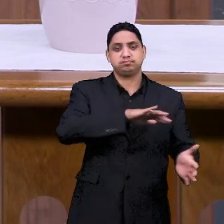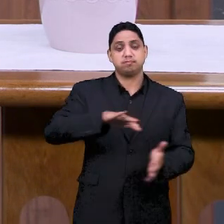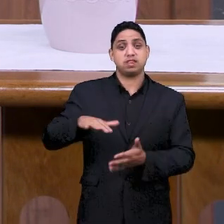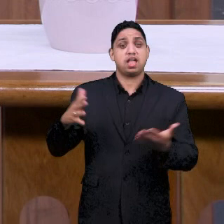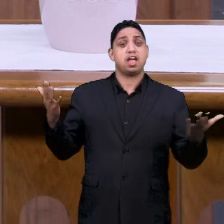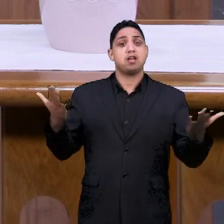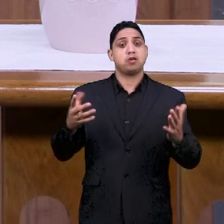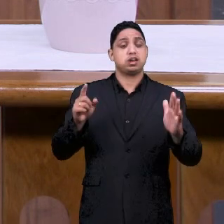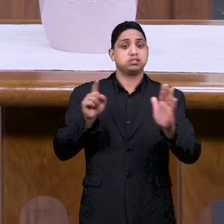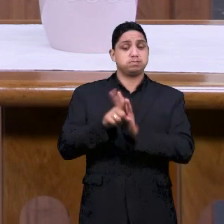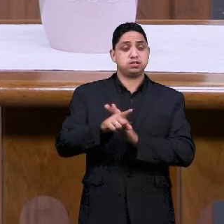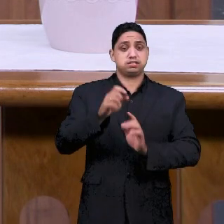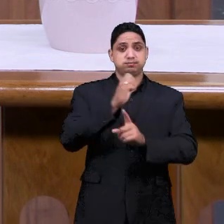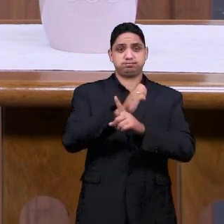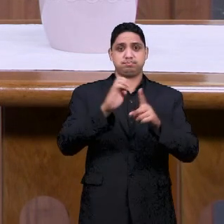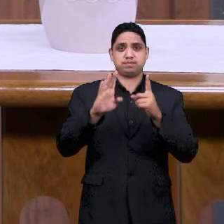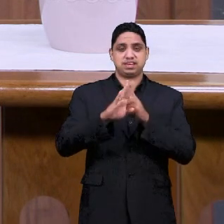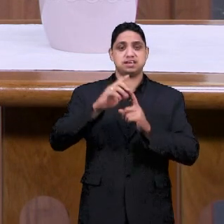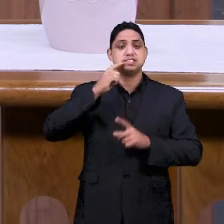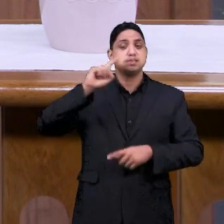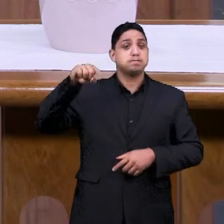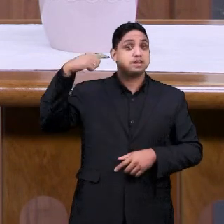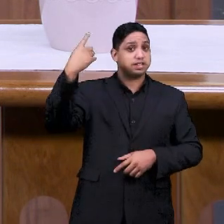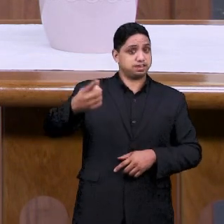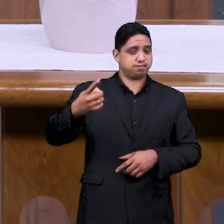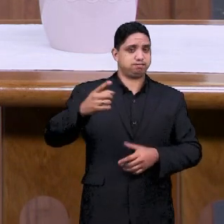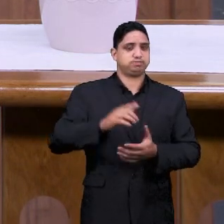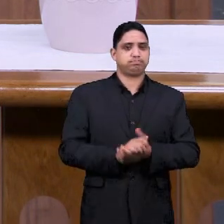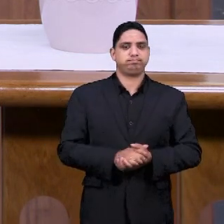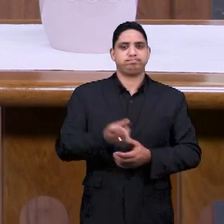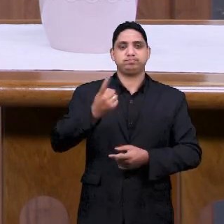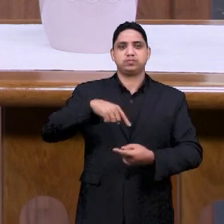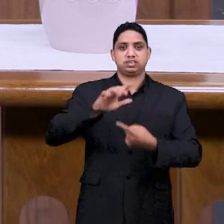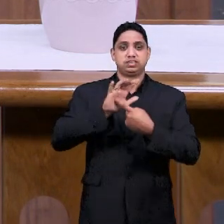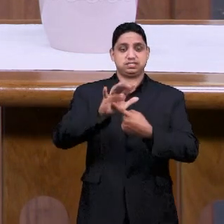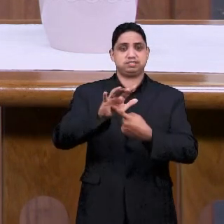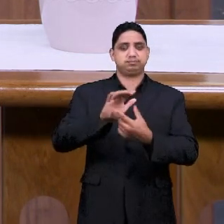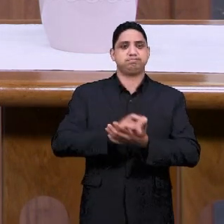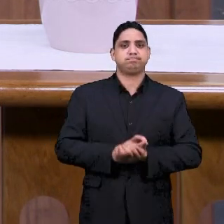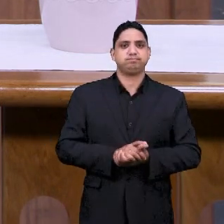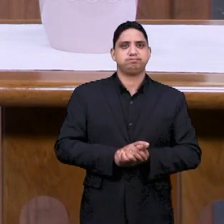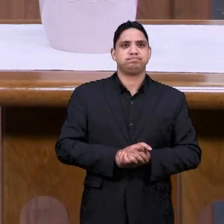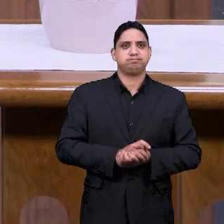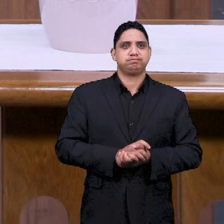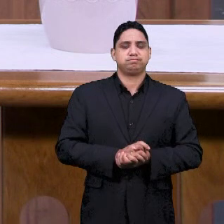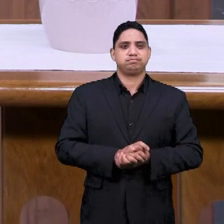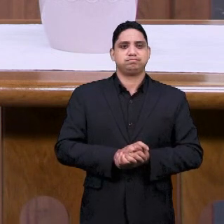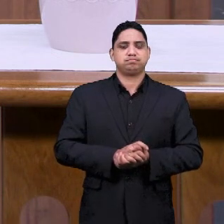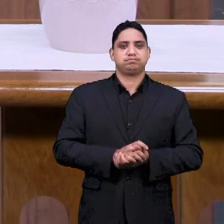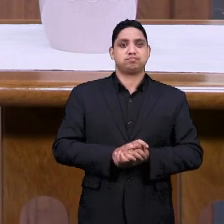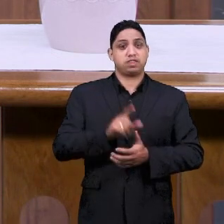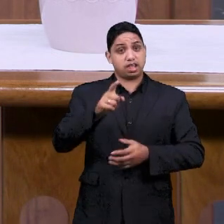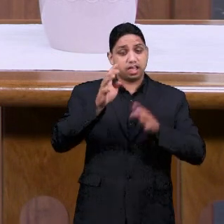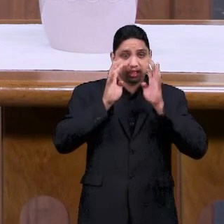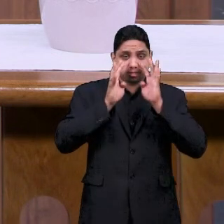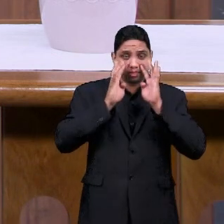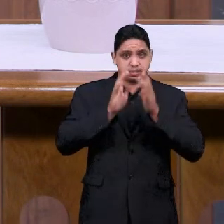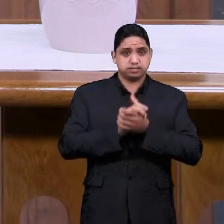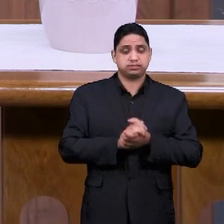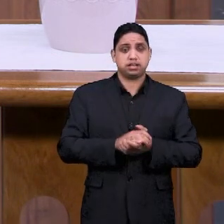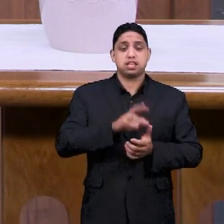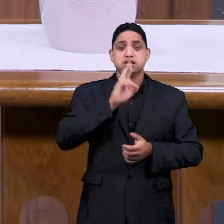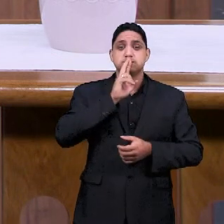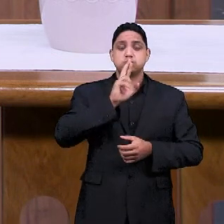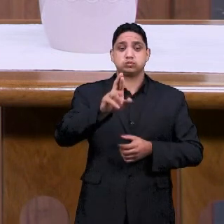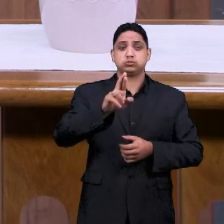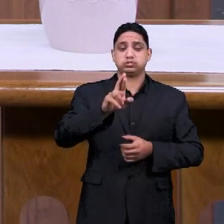l'école biblique dominicale du dimanche prochain, de la prochaine semaine. Nous allons passer les questions ici. Vous allez être